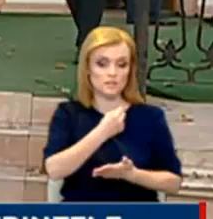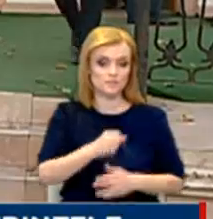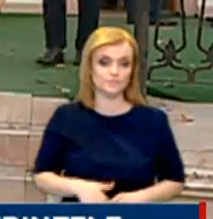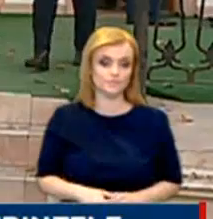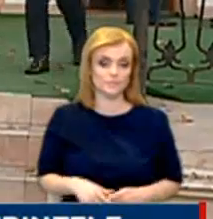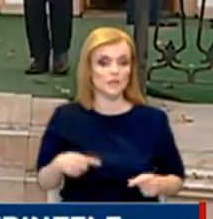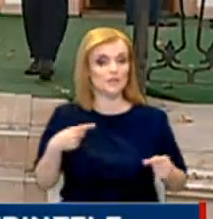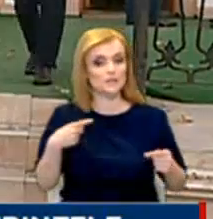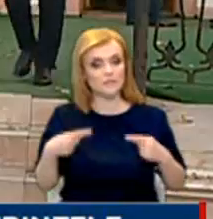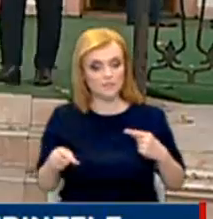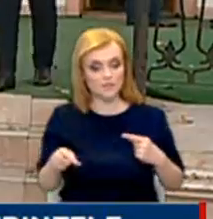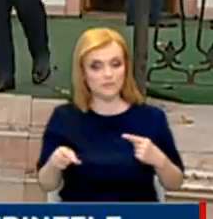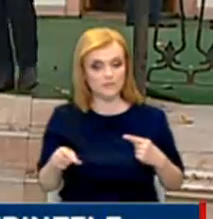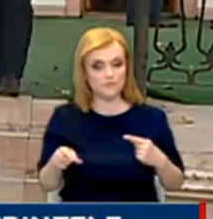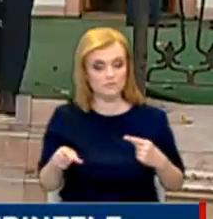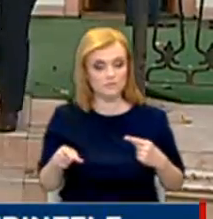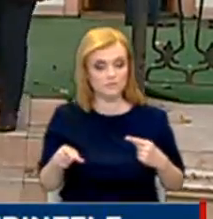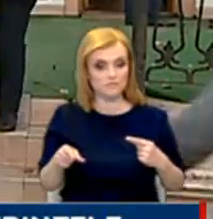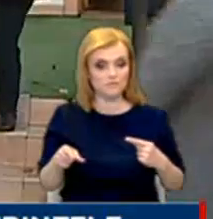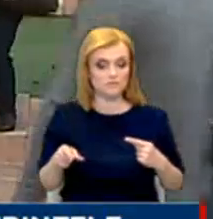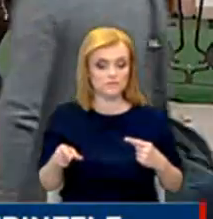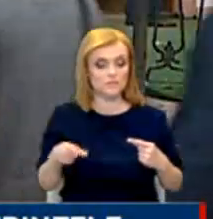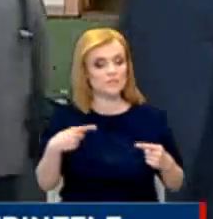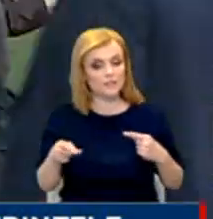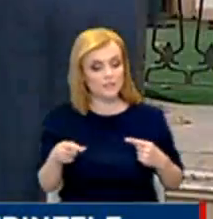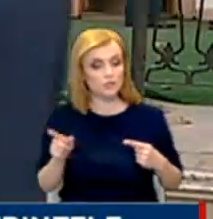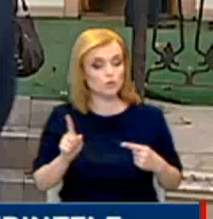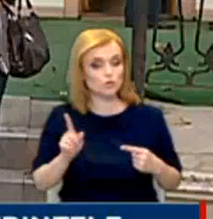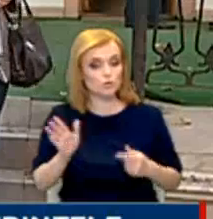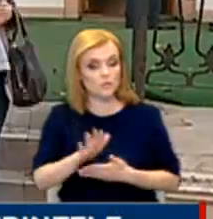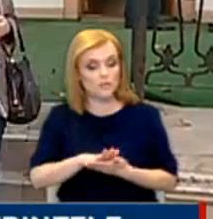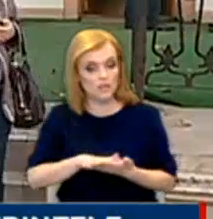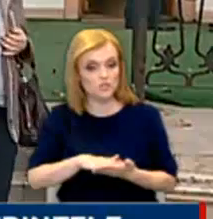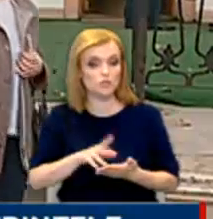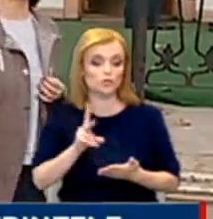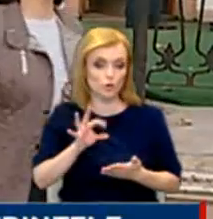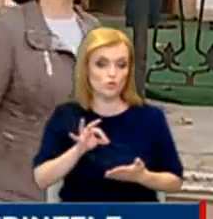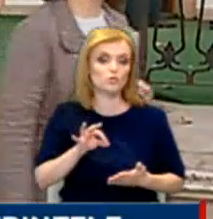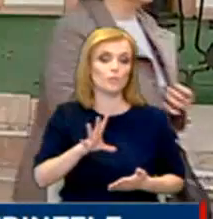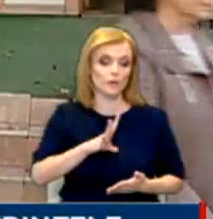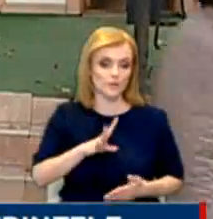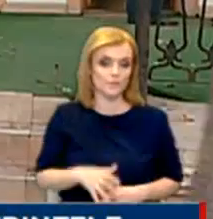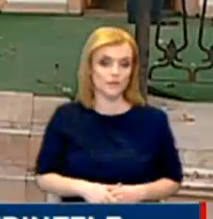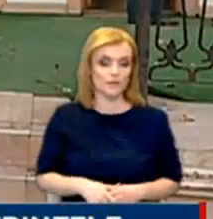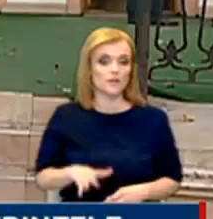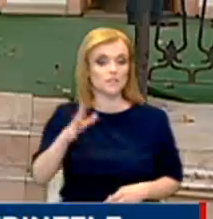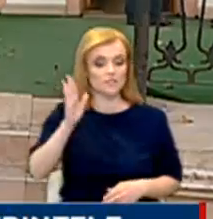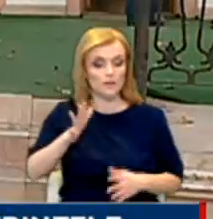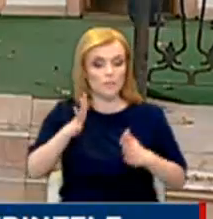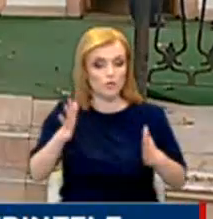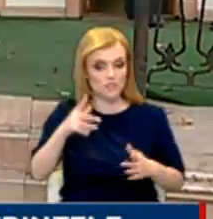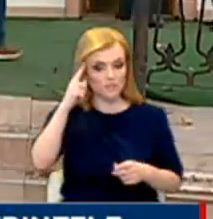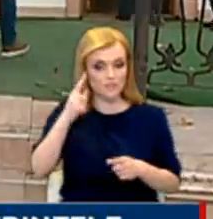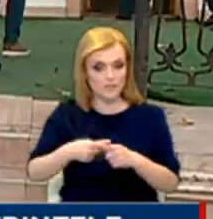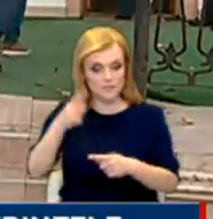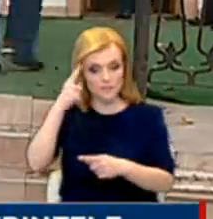indiferent de decidenți, dar să se producă, să se realizeze înfrățirea dintre comunitățile de pe